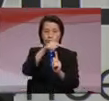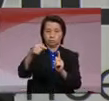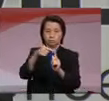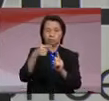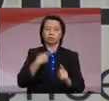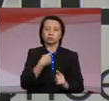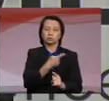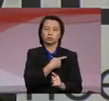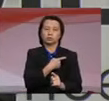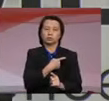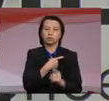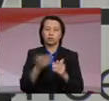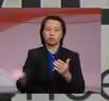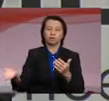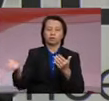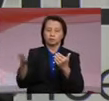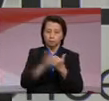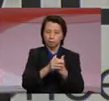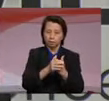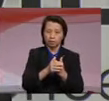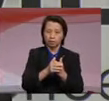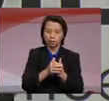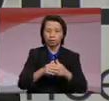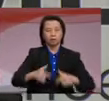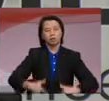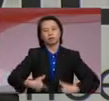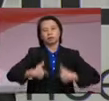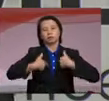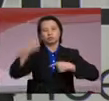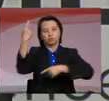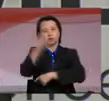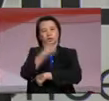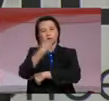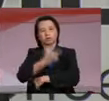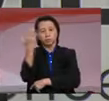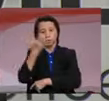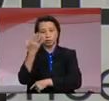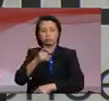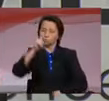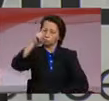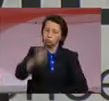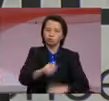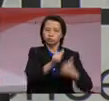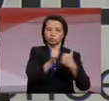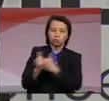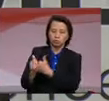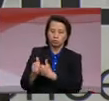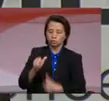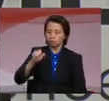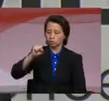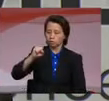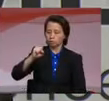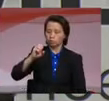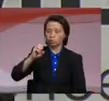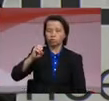kita kembali dalam dengan kehidupan seharian kita, kita kena patuh kepada SOP.